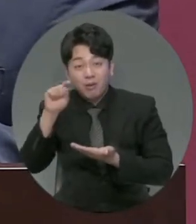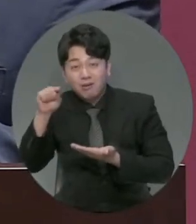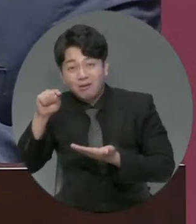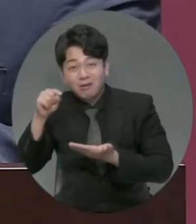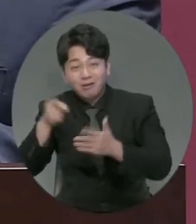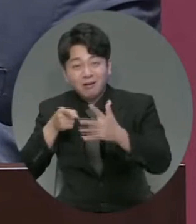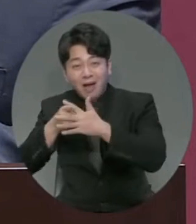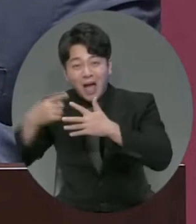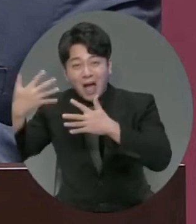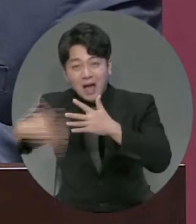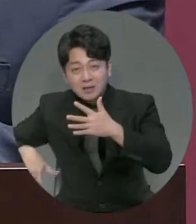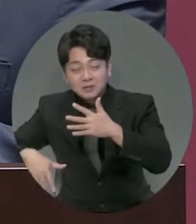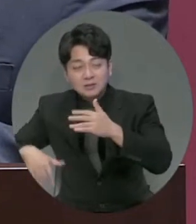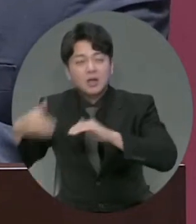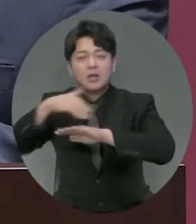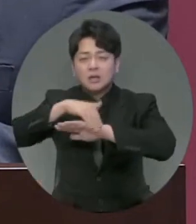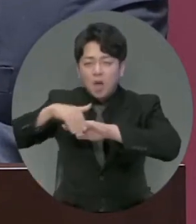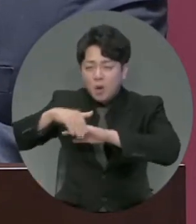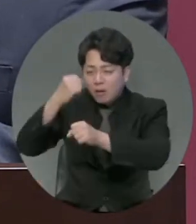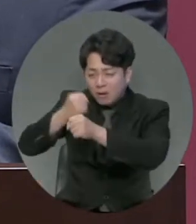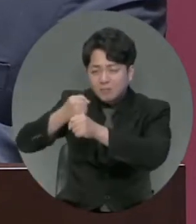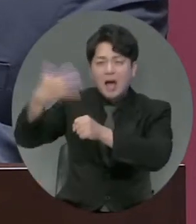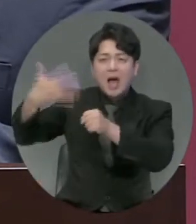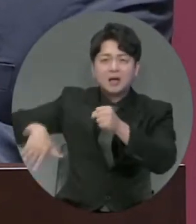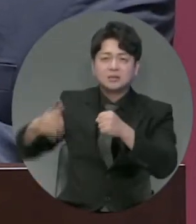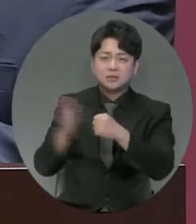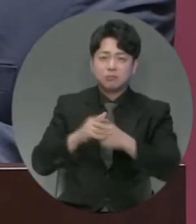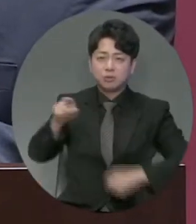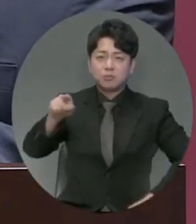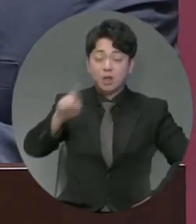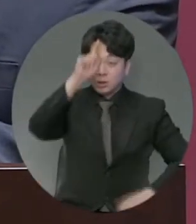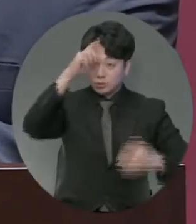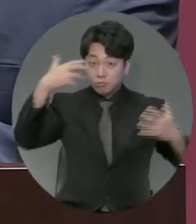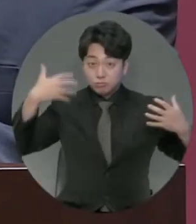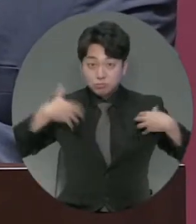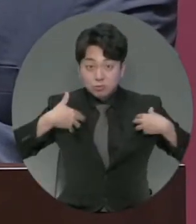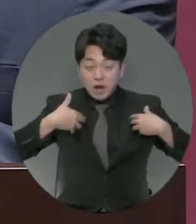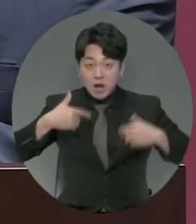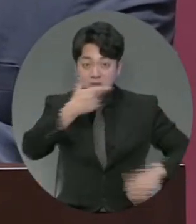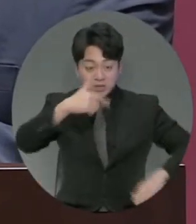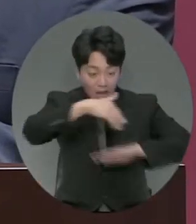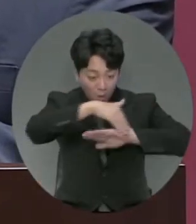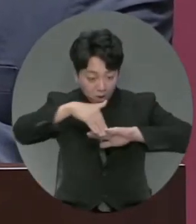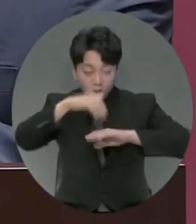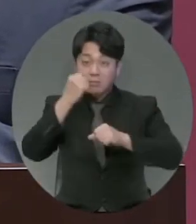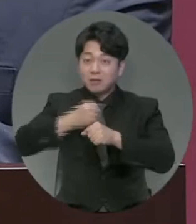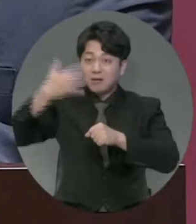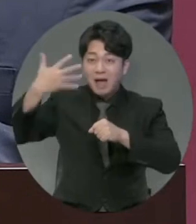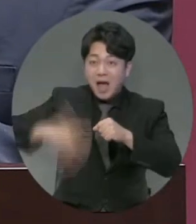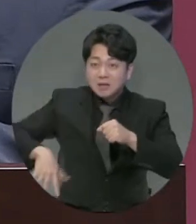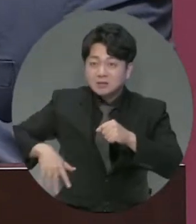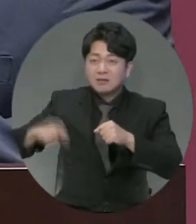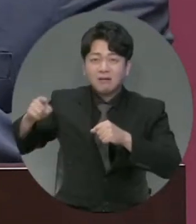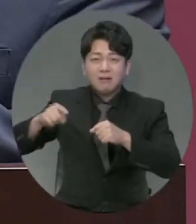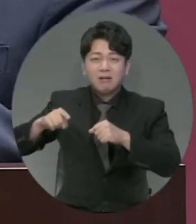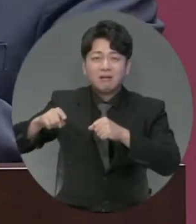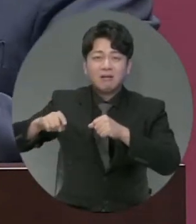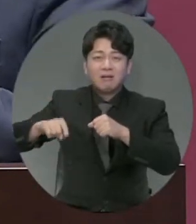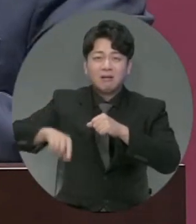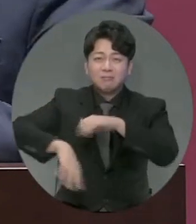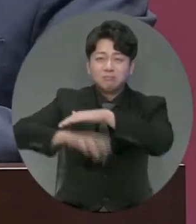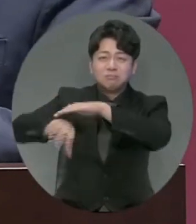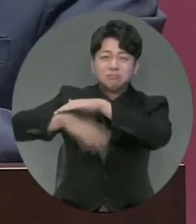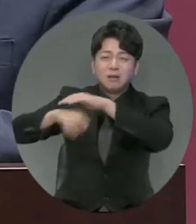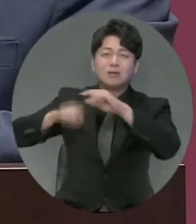못 만들기 때문이죠. 어떻게 정부가 마스터 플랜 하나 못 만들고 있는 아마추어 정부입니까?